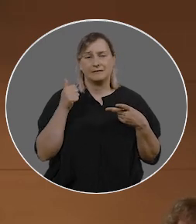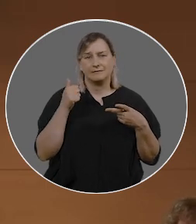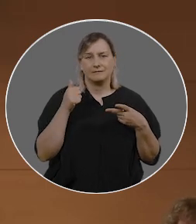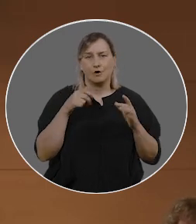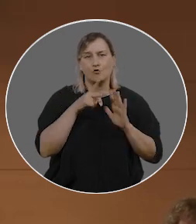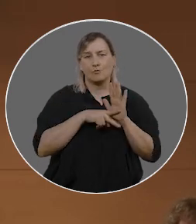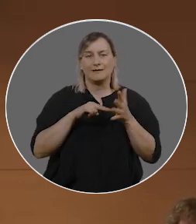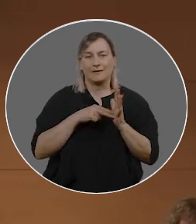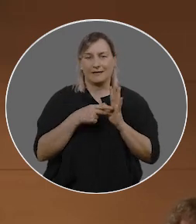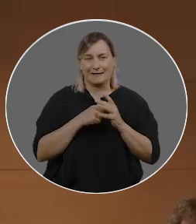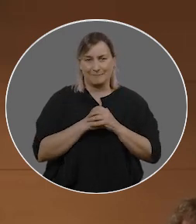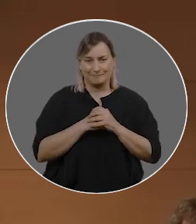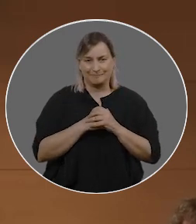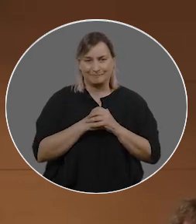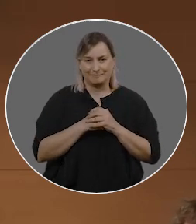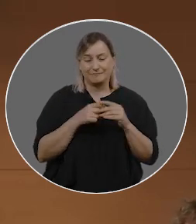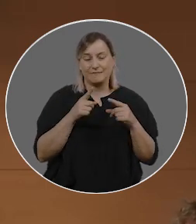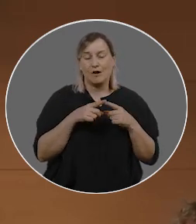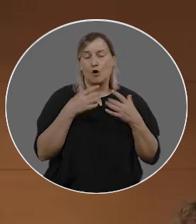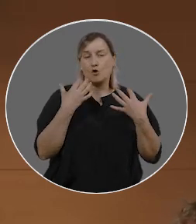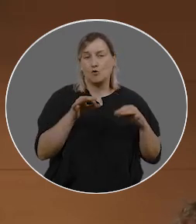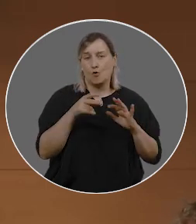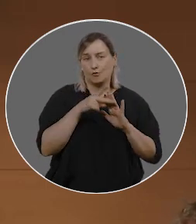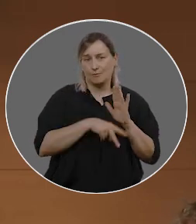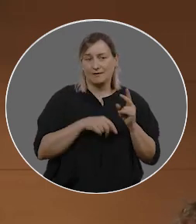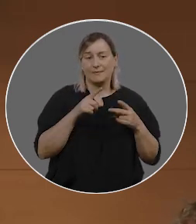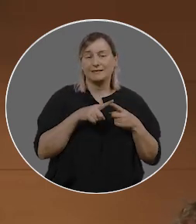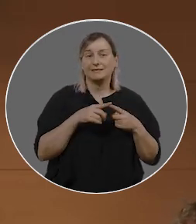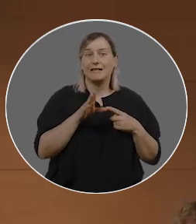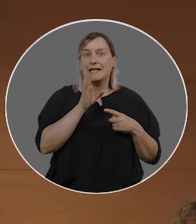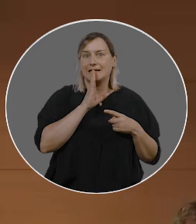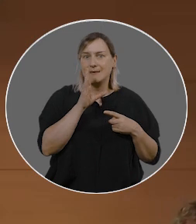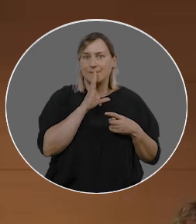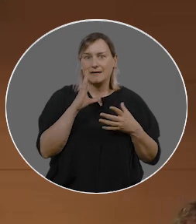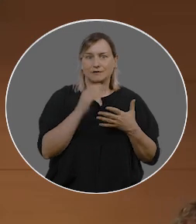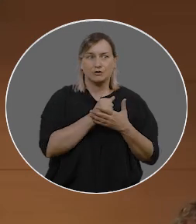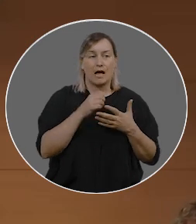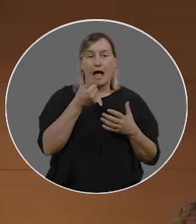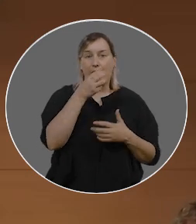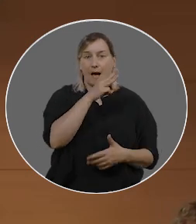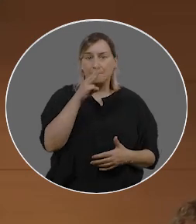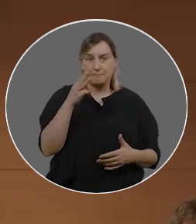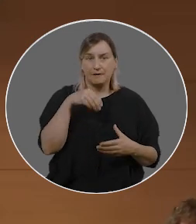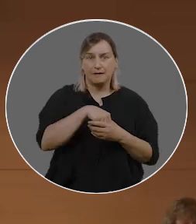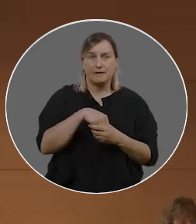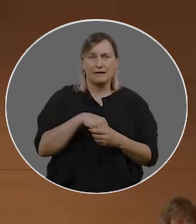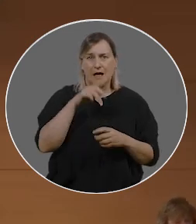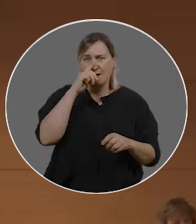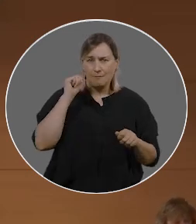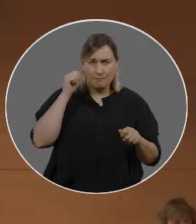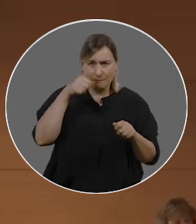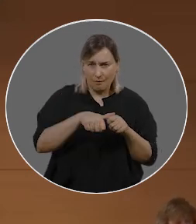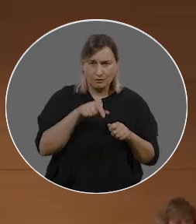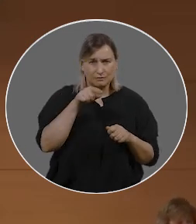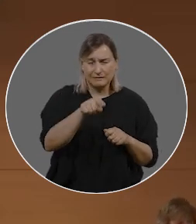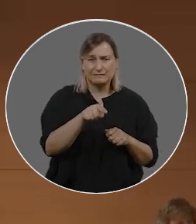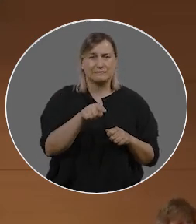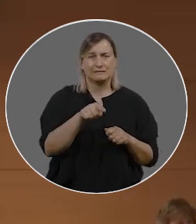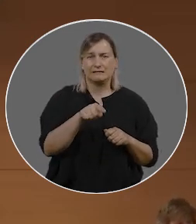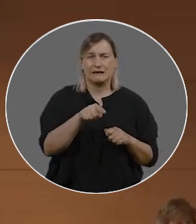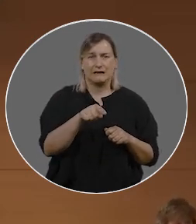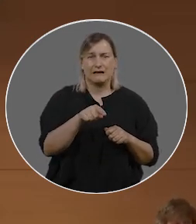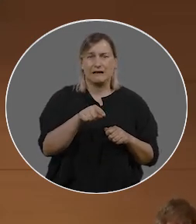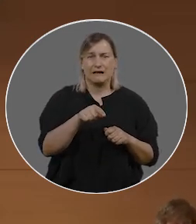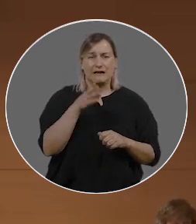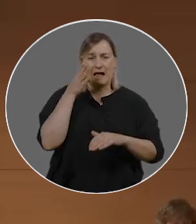una altra normativa tècnica. La normativa és... Què passa amb totes aquelles aplicacions que porten un munt d'anys